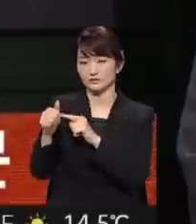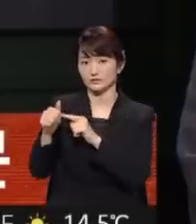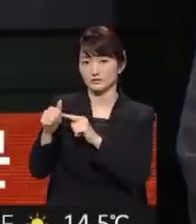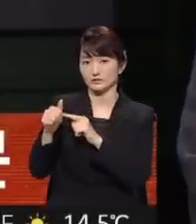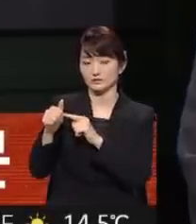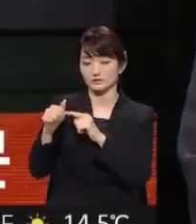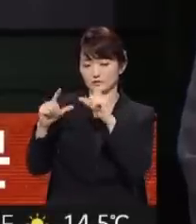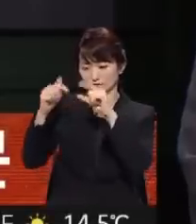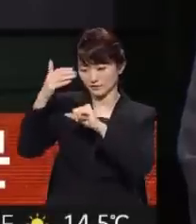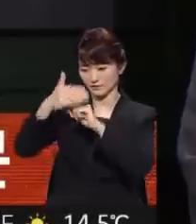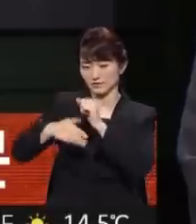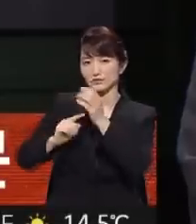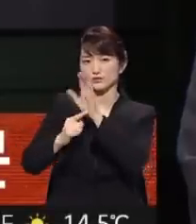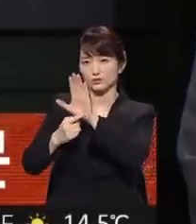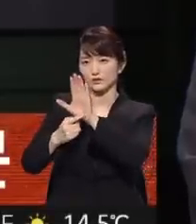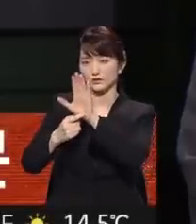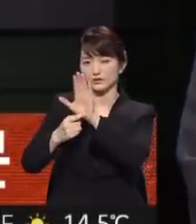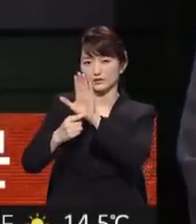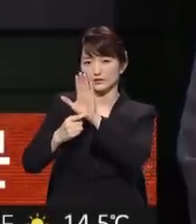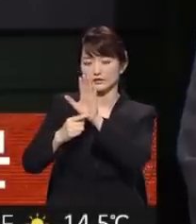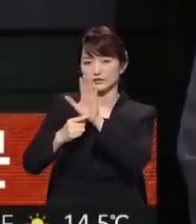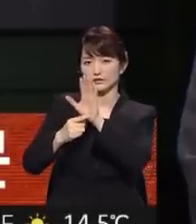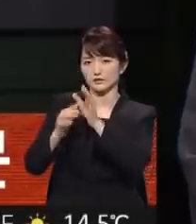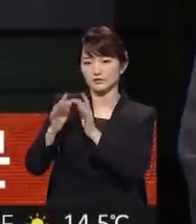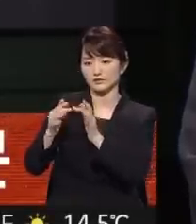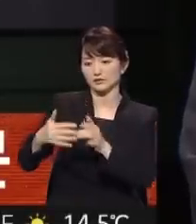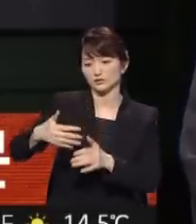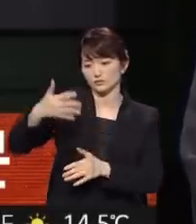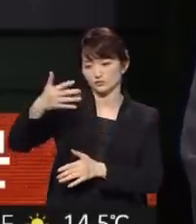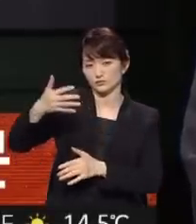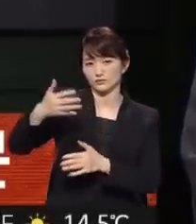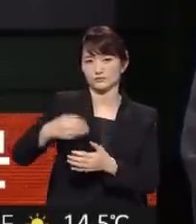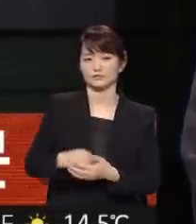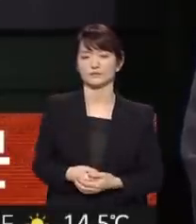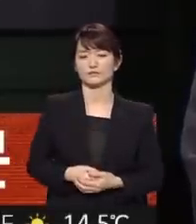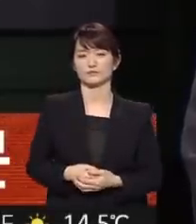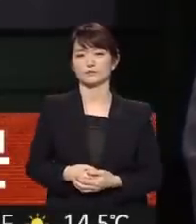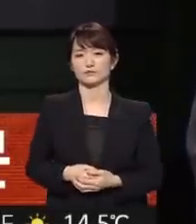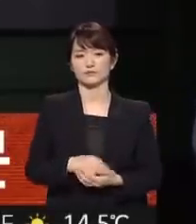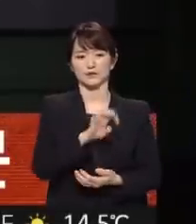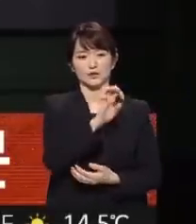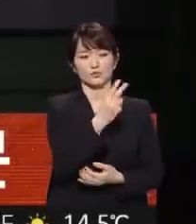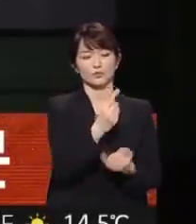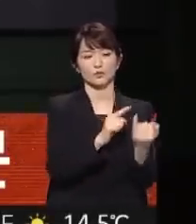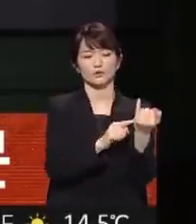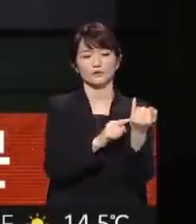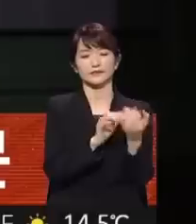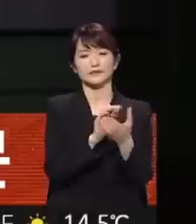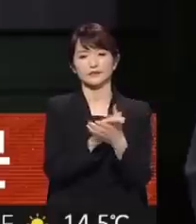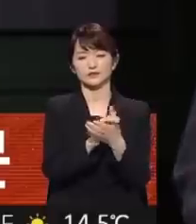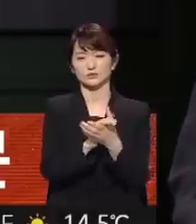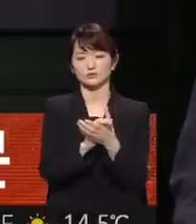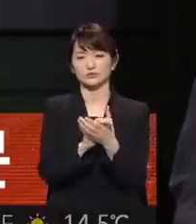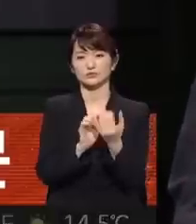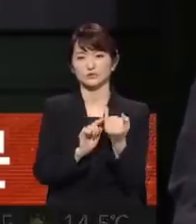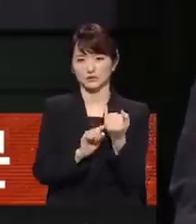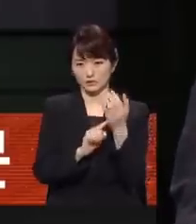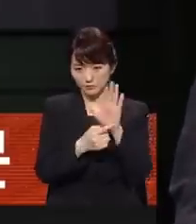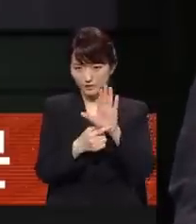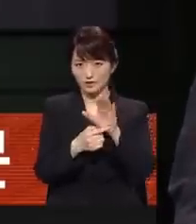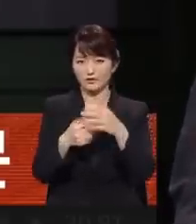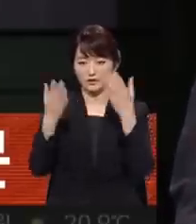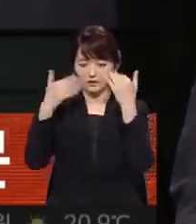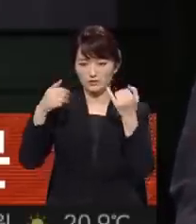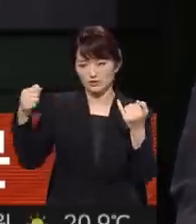영상이 유튜브에 올라왔습니다. 일단 채널 운영자는 자신을 표예림 씨의 동창이라고 밝혔는데요. 이 학폭 가해자로 4명을 지목을